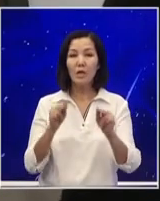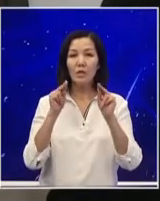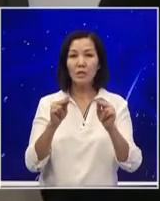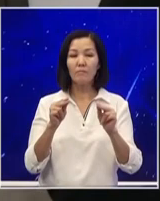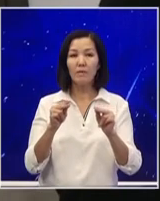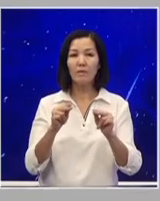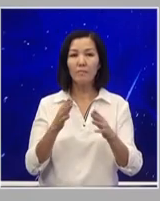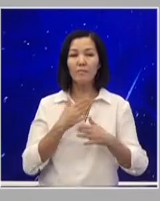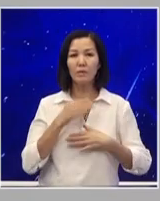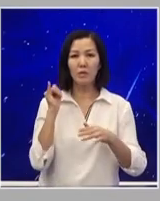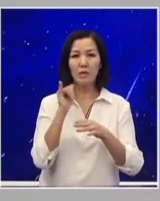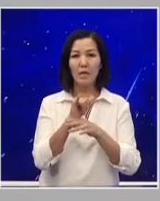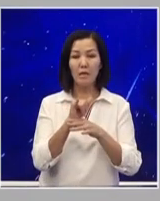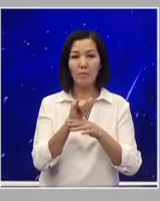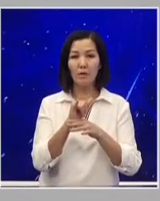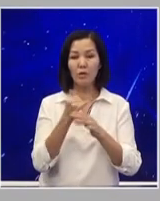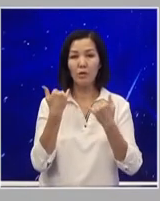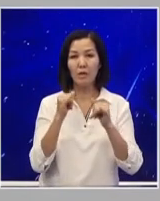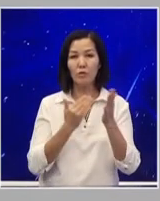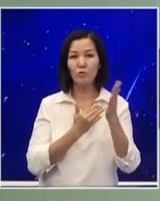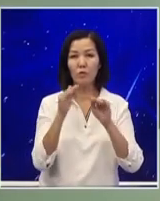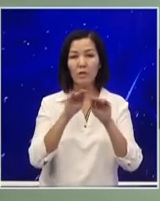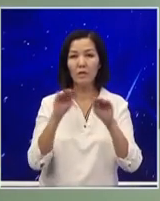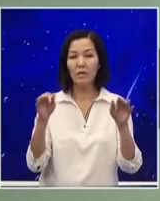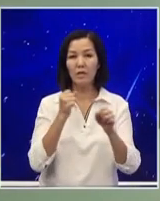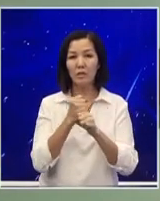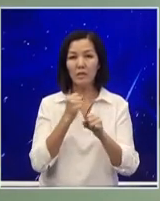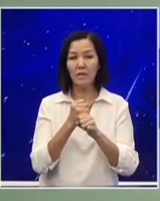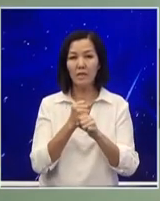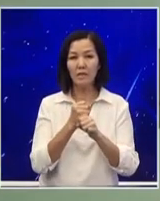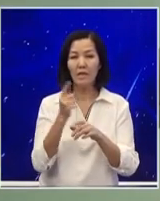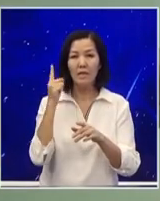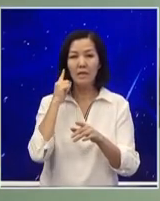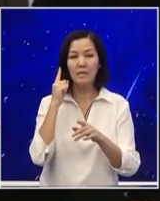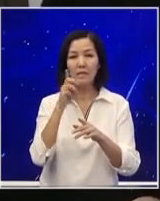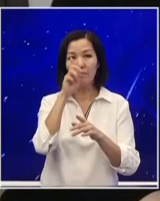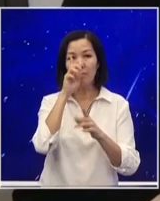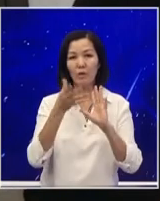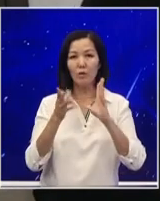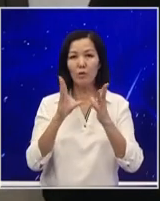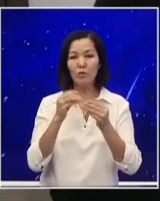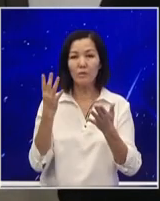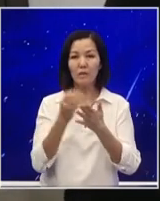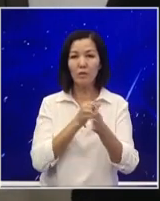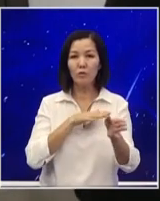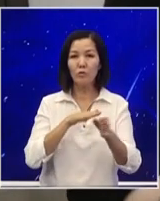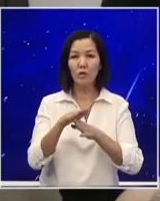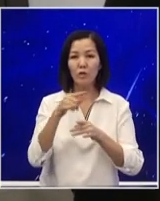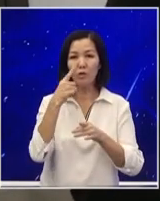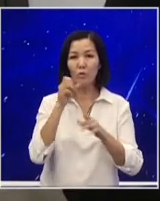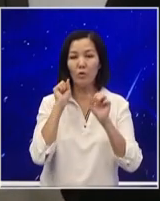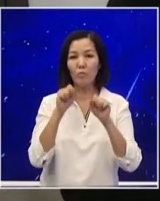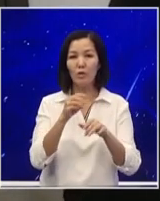мұнда еріп таңғалып жатырмыз. Барлығы жоғары деңгейде жасалған. Еститін мемлекет тұжырымдамасының сәтті жүзеге асуы деп айтсам да